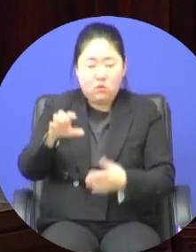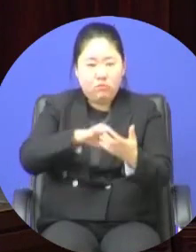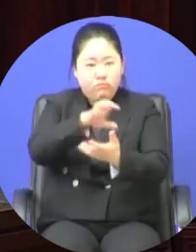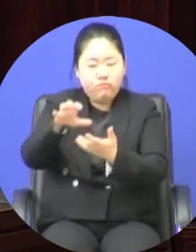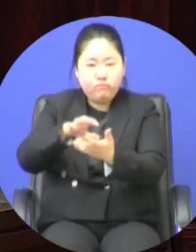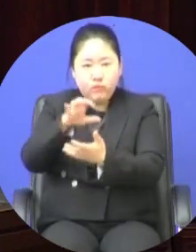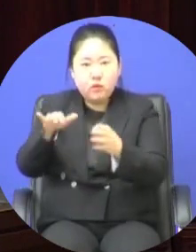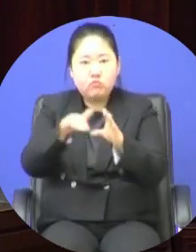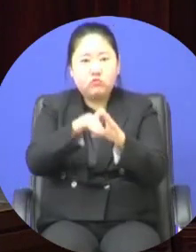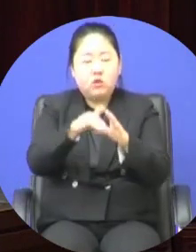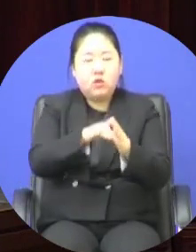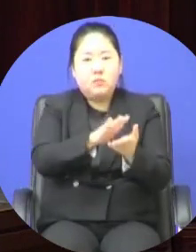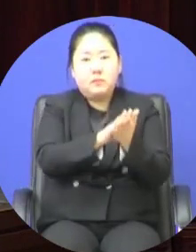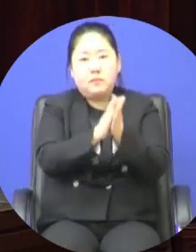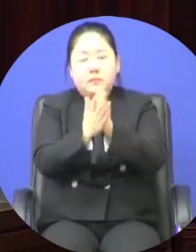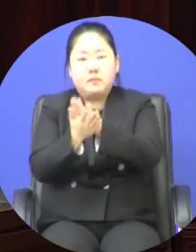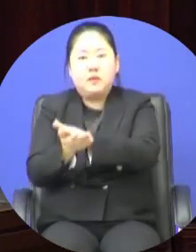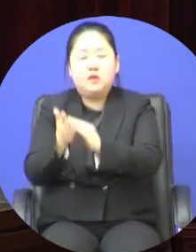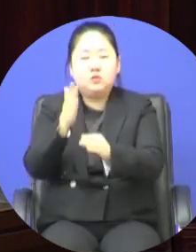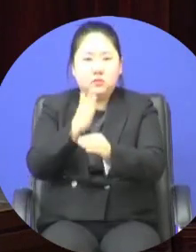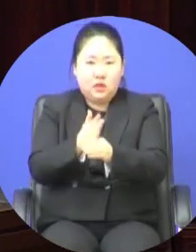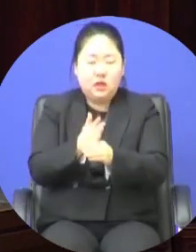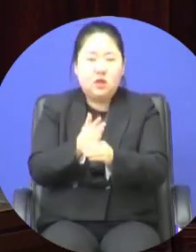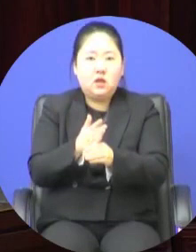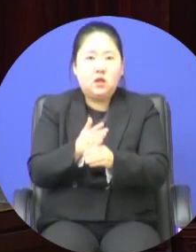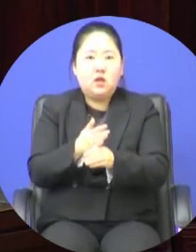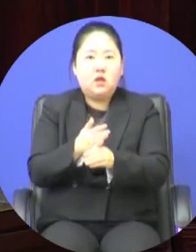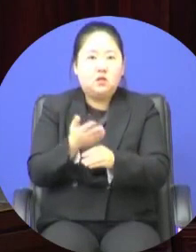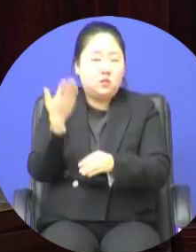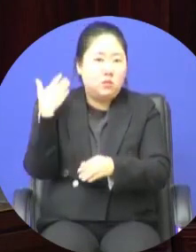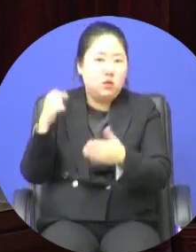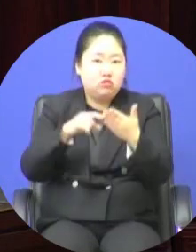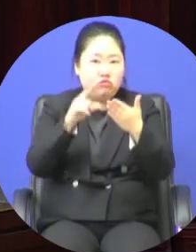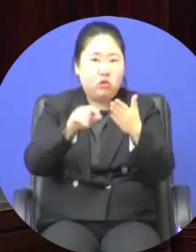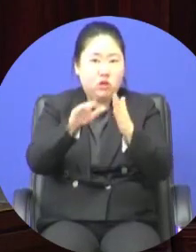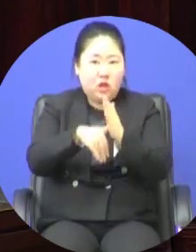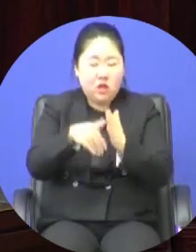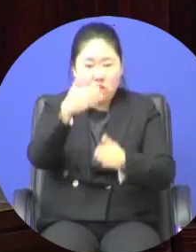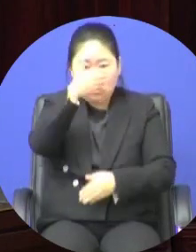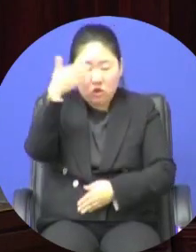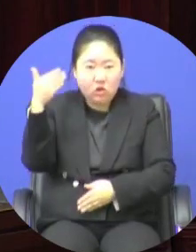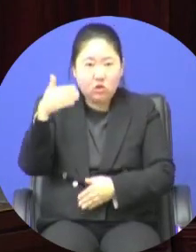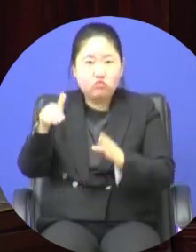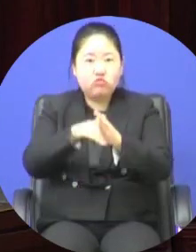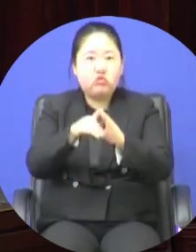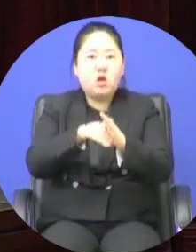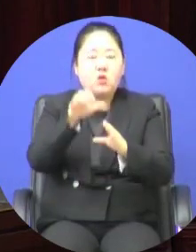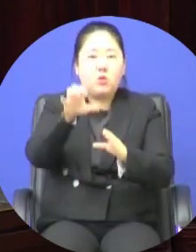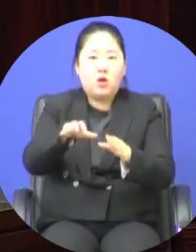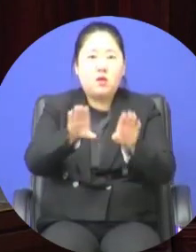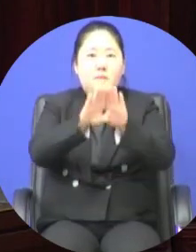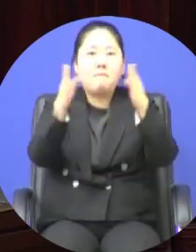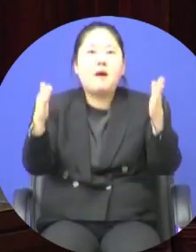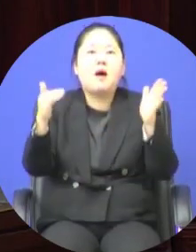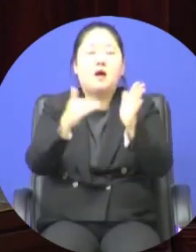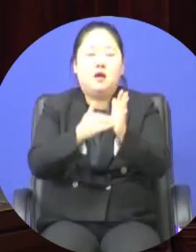복합화된 기능으로 탈바꿈했으며, 지난 9월 우리시 최초의 청년문화공간을 오픈해 운영하고 있습니다.